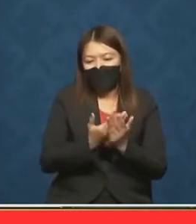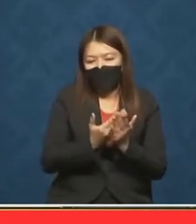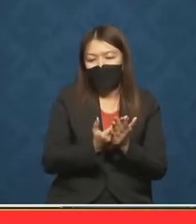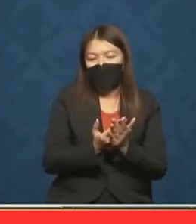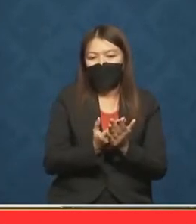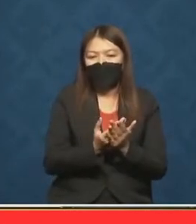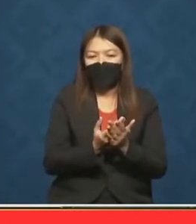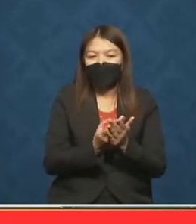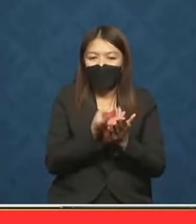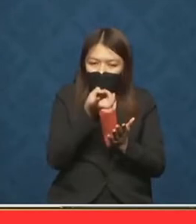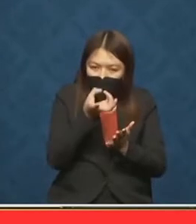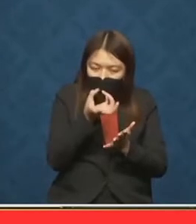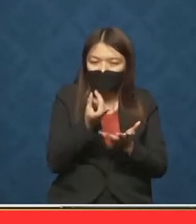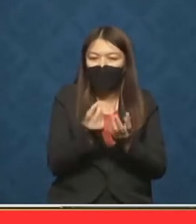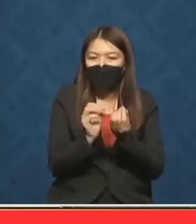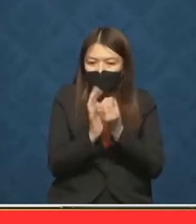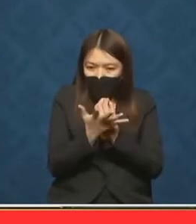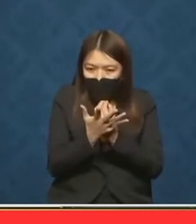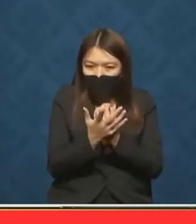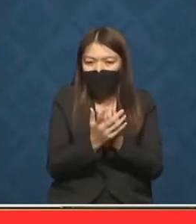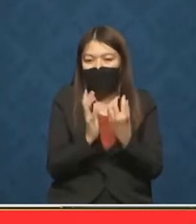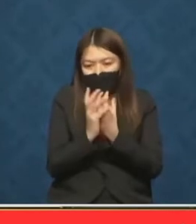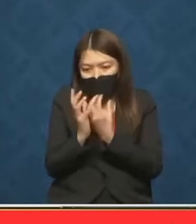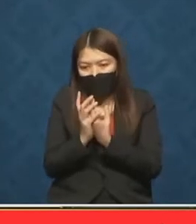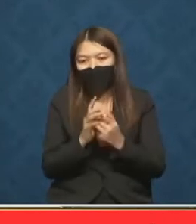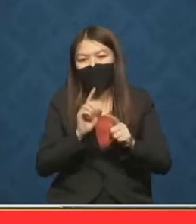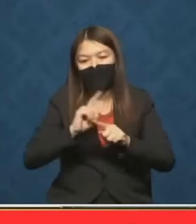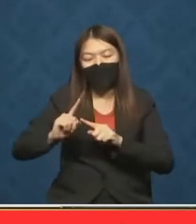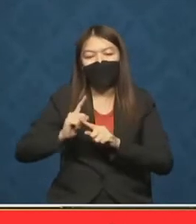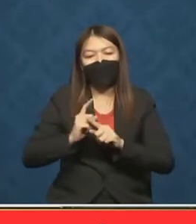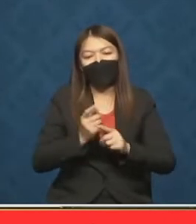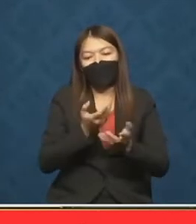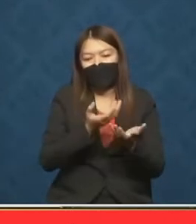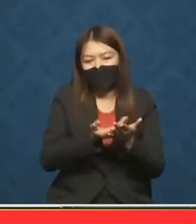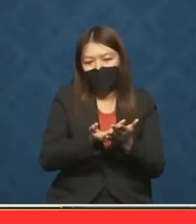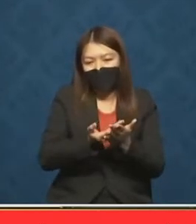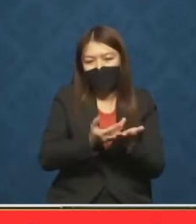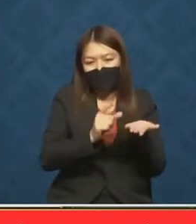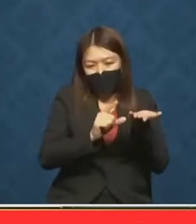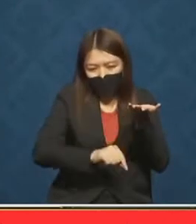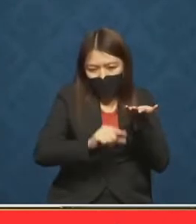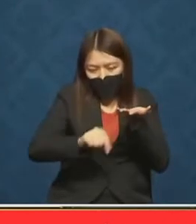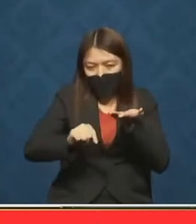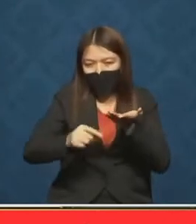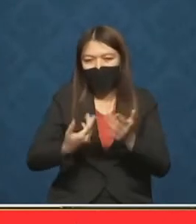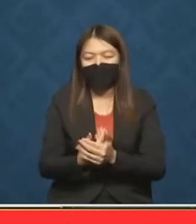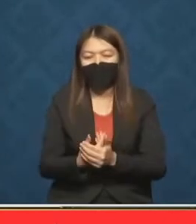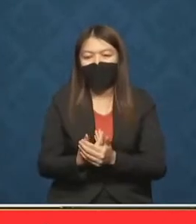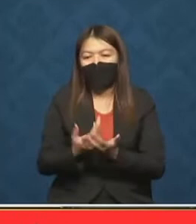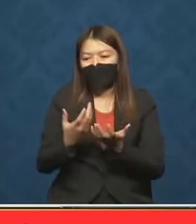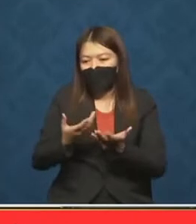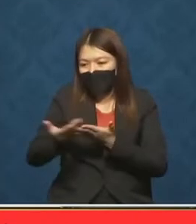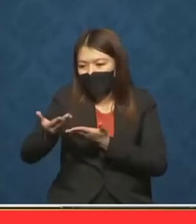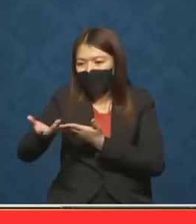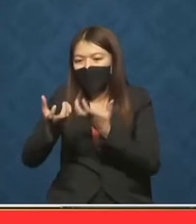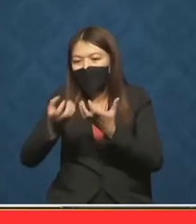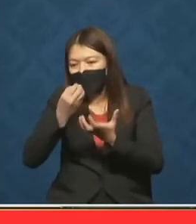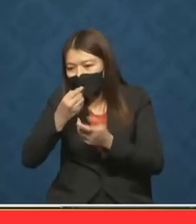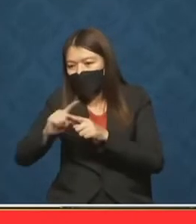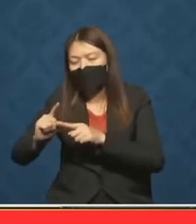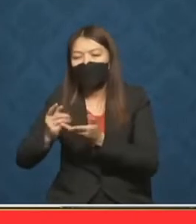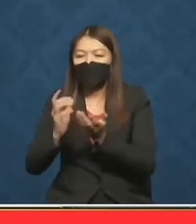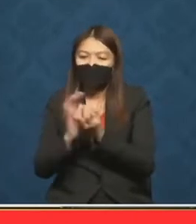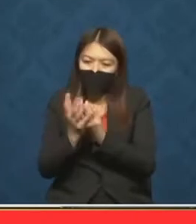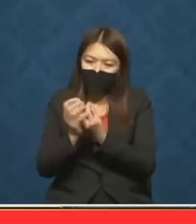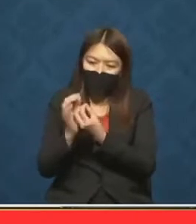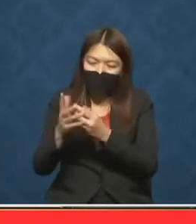ตกต่ำต้นทุนการผลิสูงขึ้นสำเติมด้สินค้าอุปภคบริภคของพี่น้ปราชาชนก็แงด้วยเช่นกันพี่น้